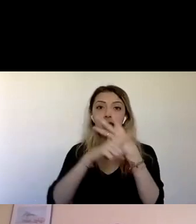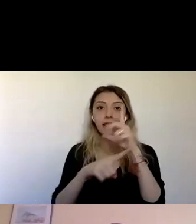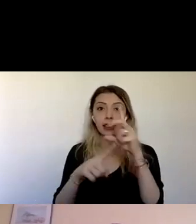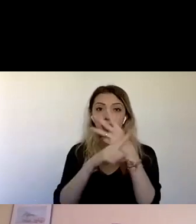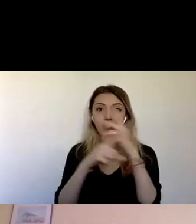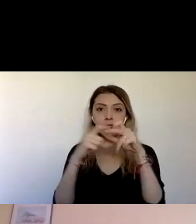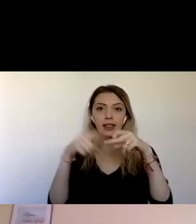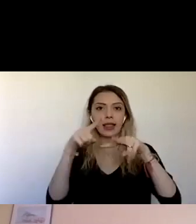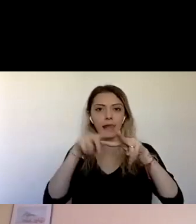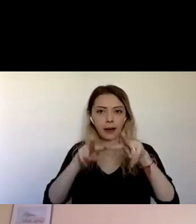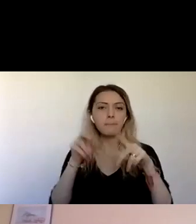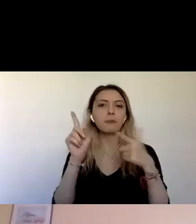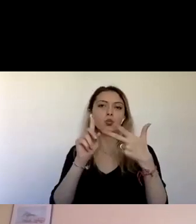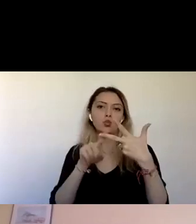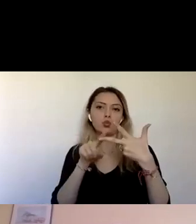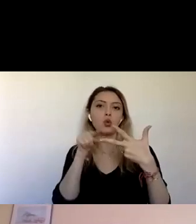kısmında